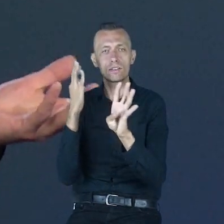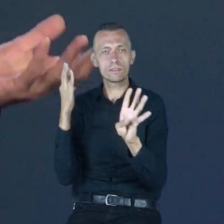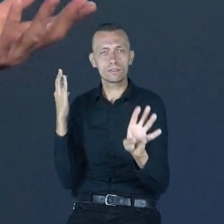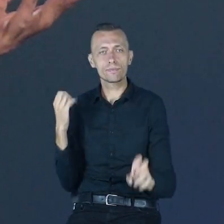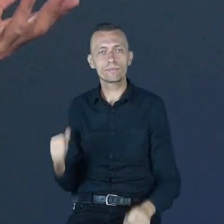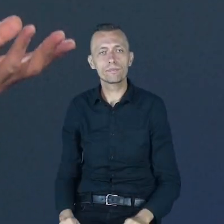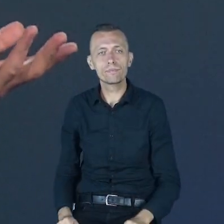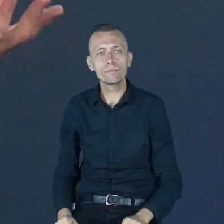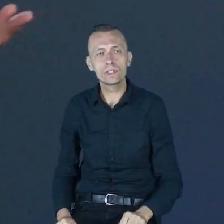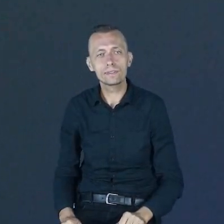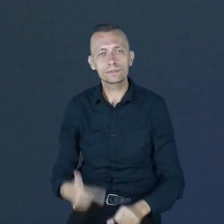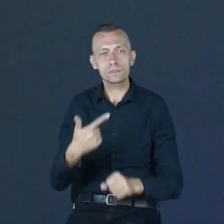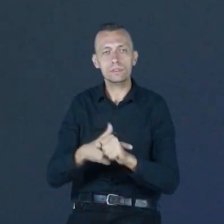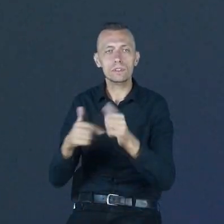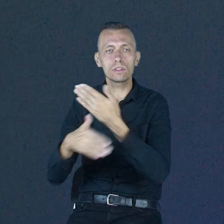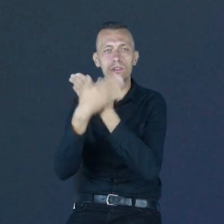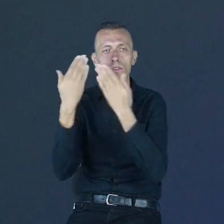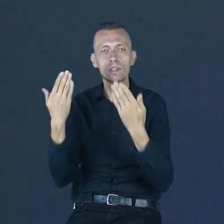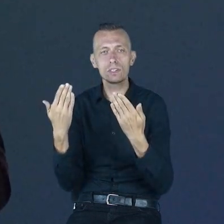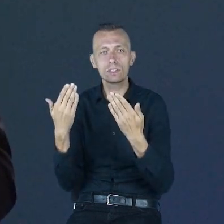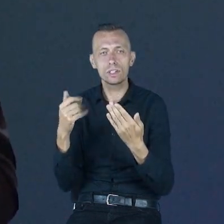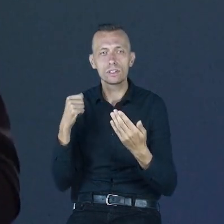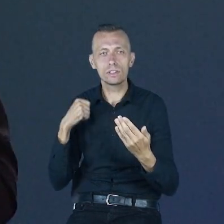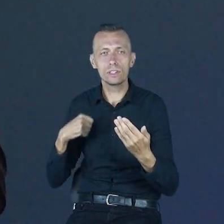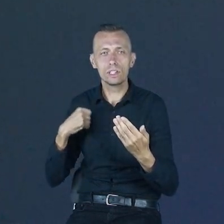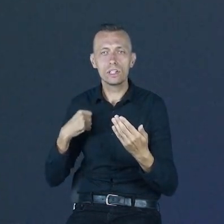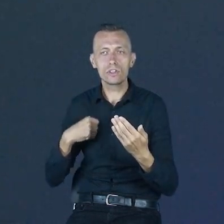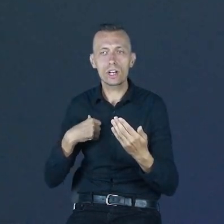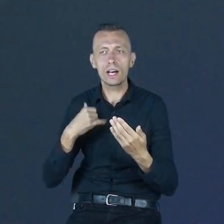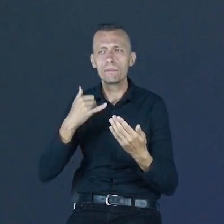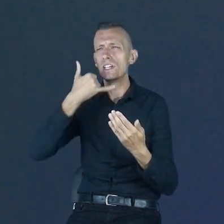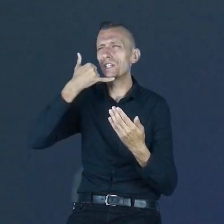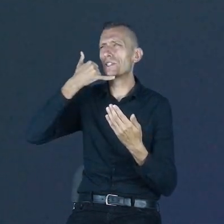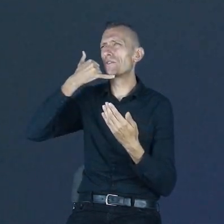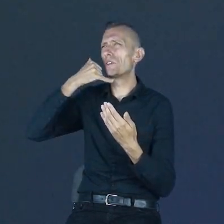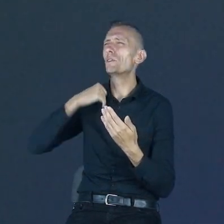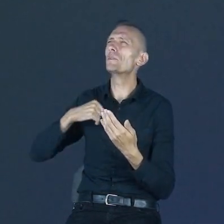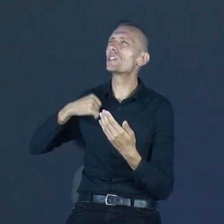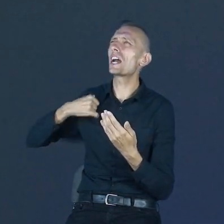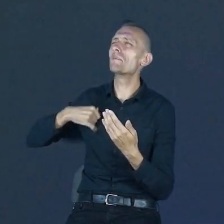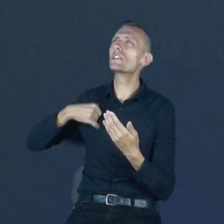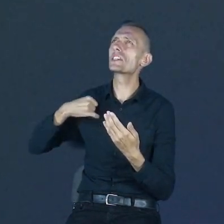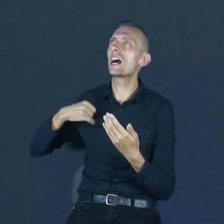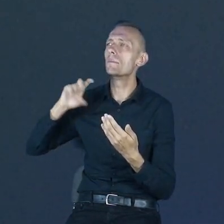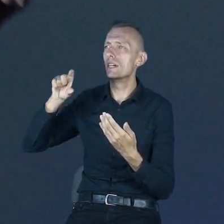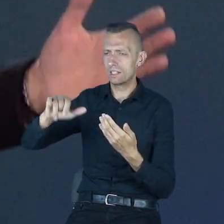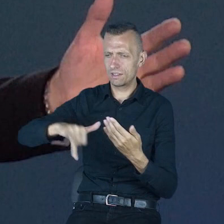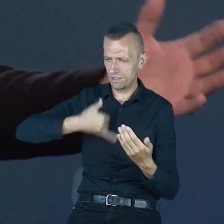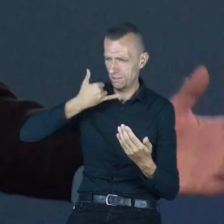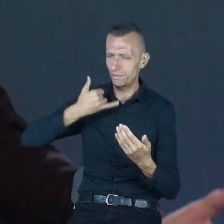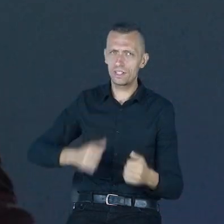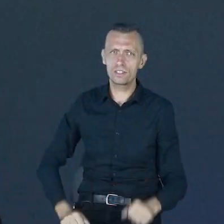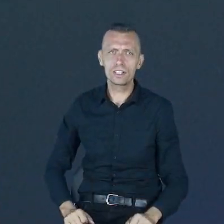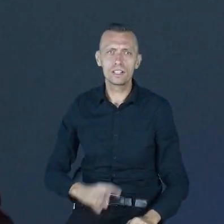20 dni spędzamy na czekaniu na połączenie z konsultantem. Tego bardzo nie lubię. 4 lata wisimy